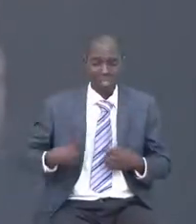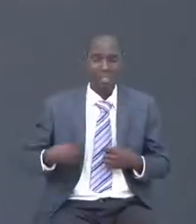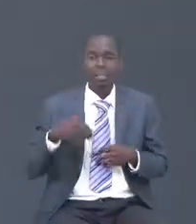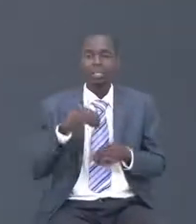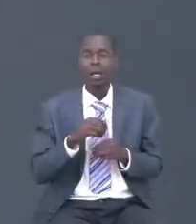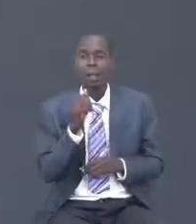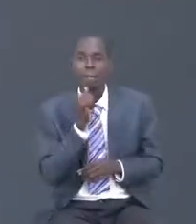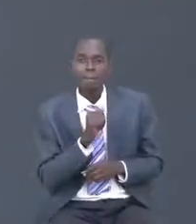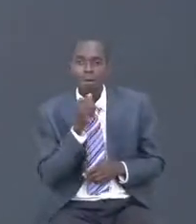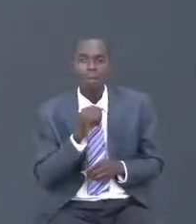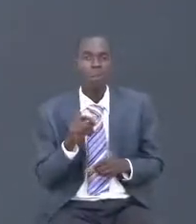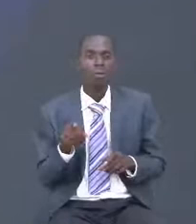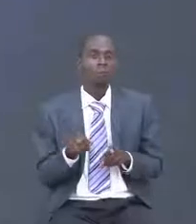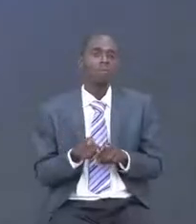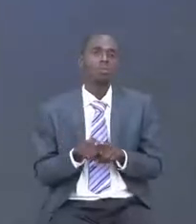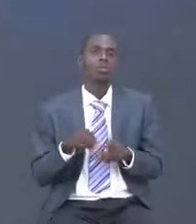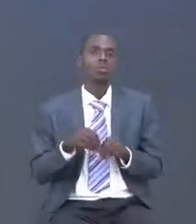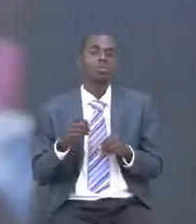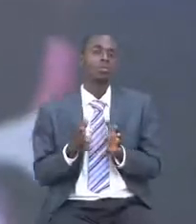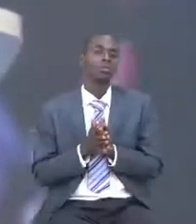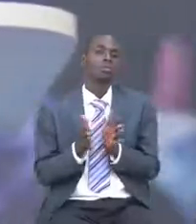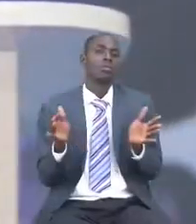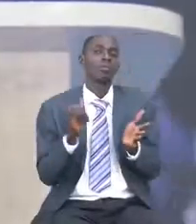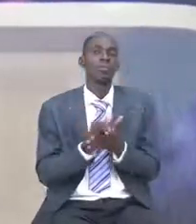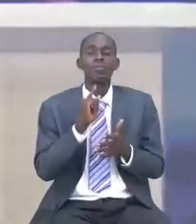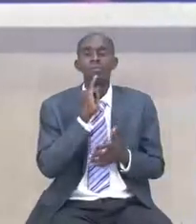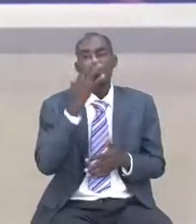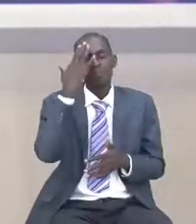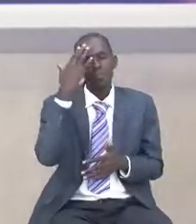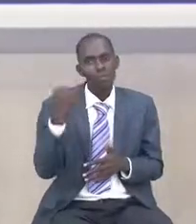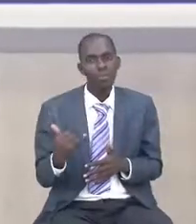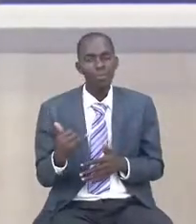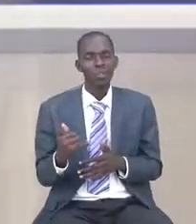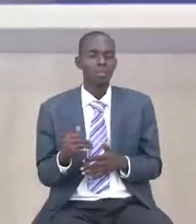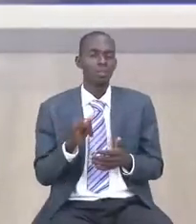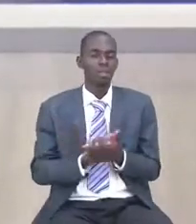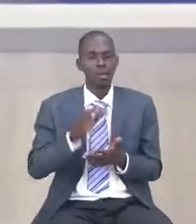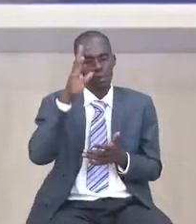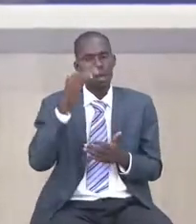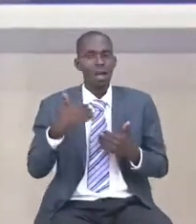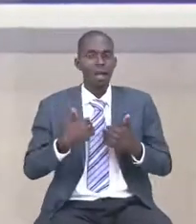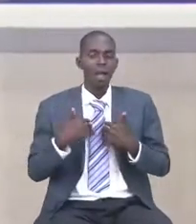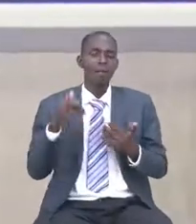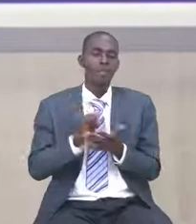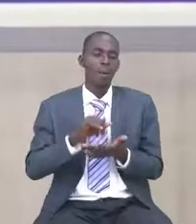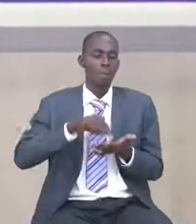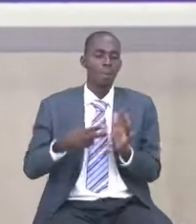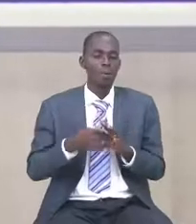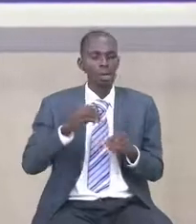suis en public. Voilà pourquoi il avait cet objectif à l'esprit.